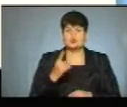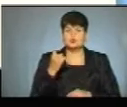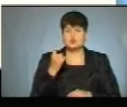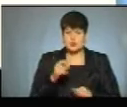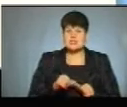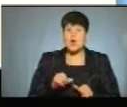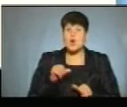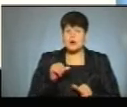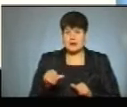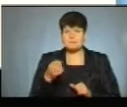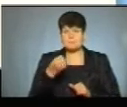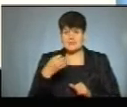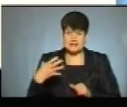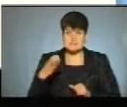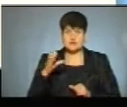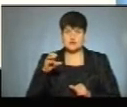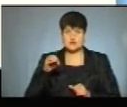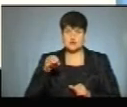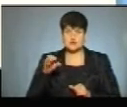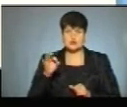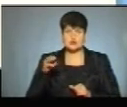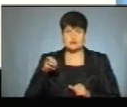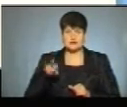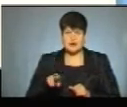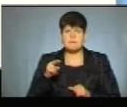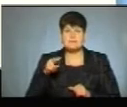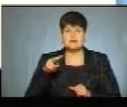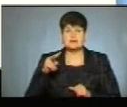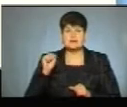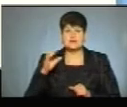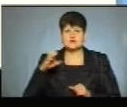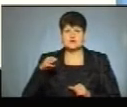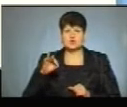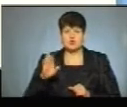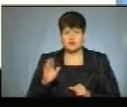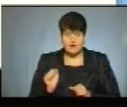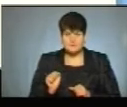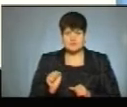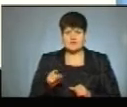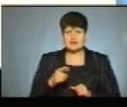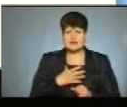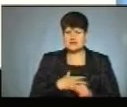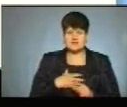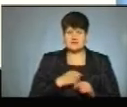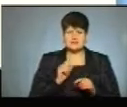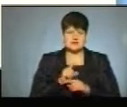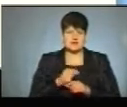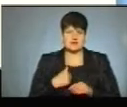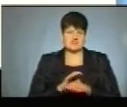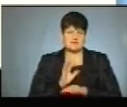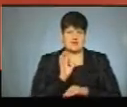окрема 15-та сотня, вона всі знали, пластова була. І на якісь такі важливі завдання завжди нас